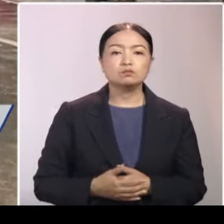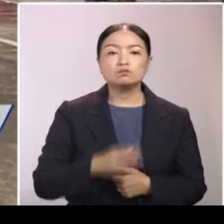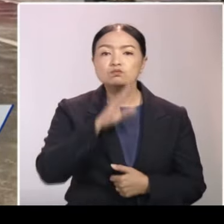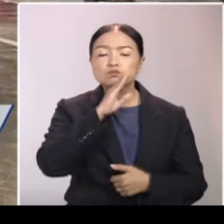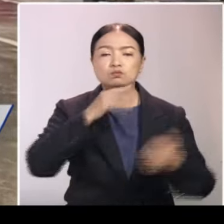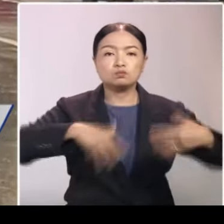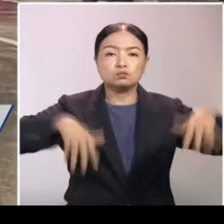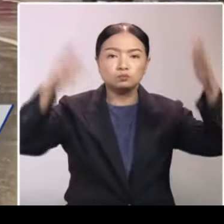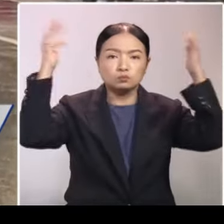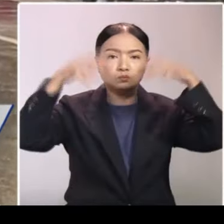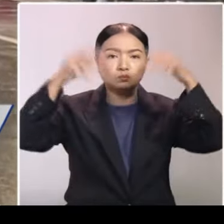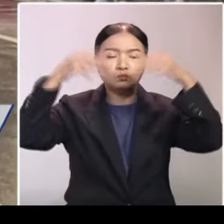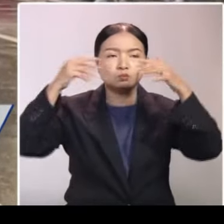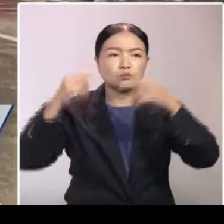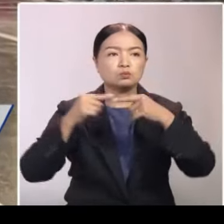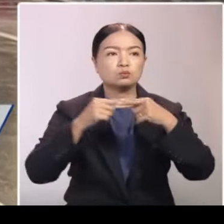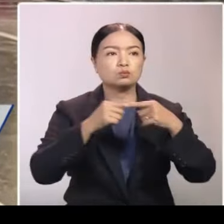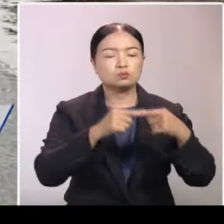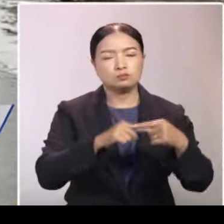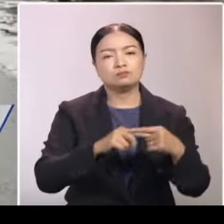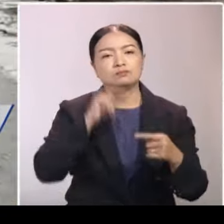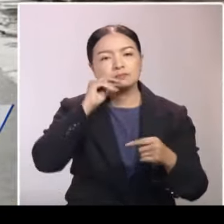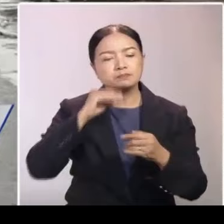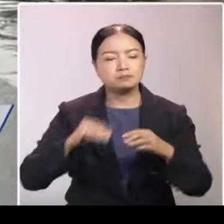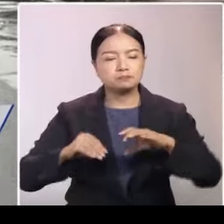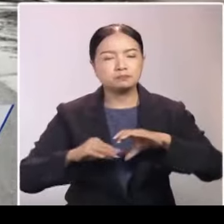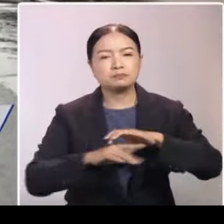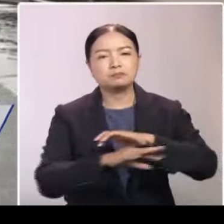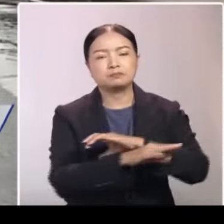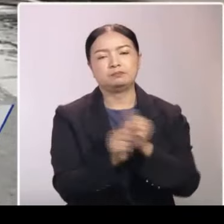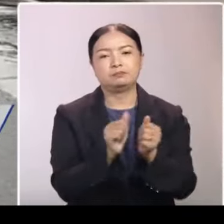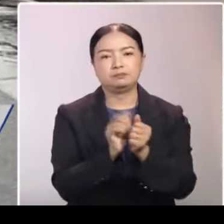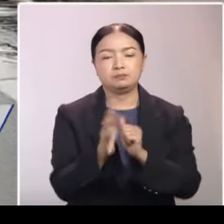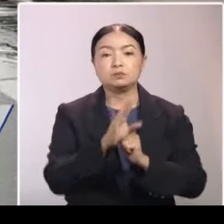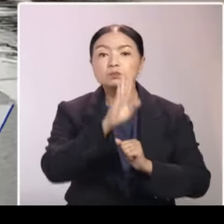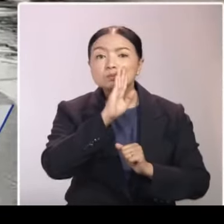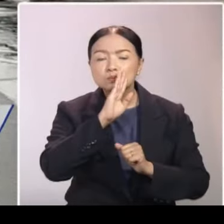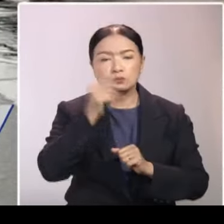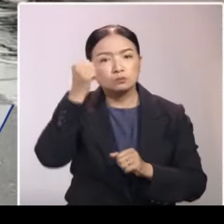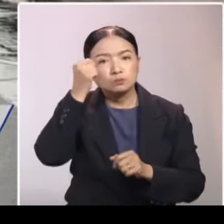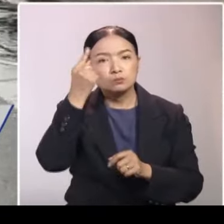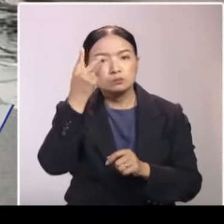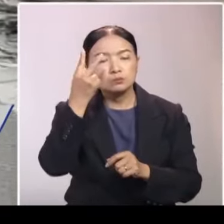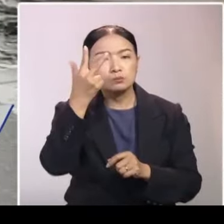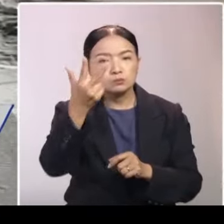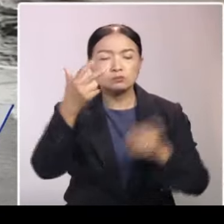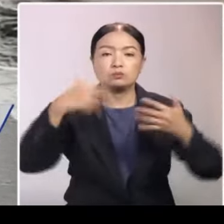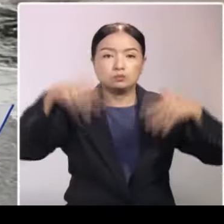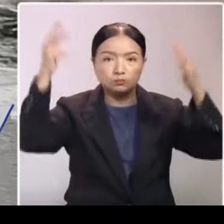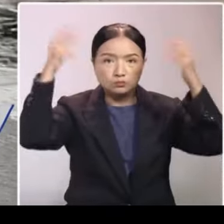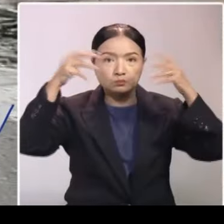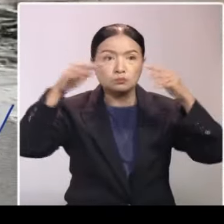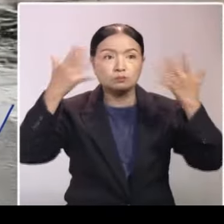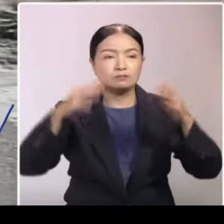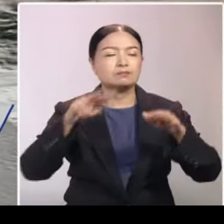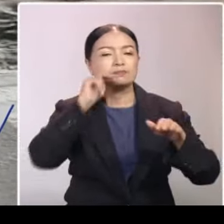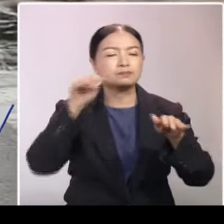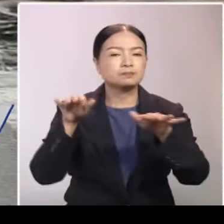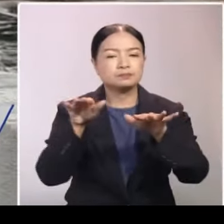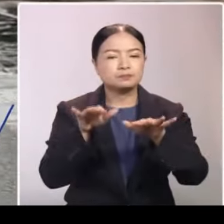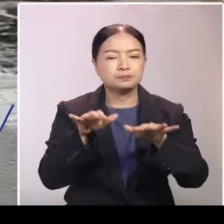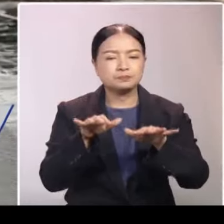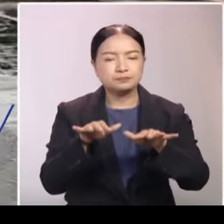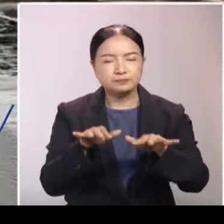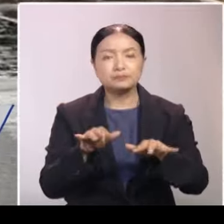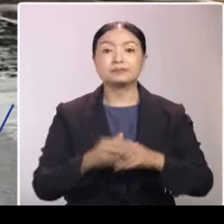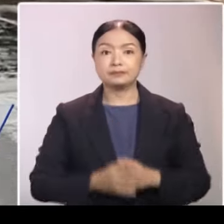ปัญหาระบายน้ำไม่ทันคาดว่า 2-3วันถ้าไม่มีฝนตกในพื้นที่จะเข้าสู่ภาวะปกติระดับน้ำโขงก็จะลดลงต่อ